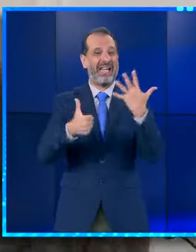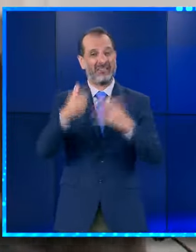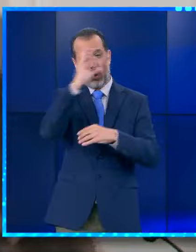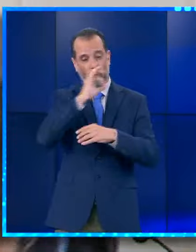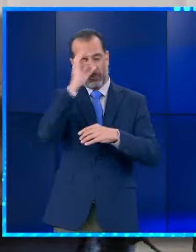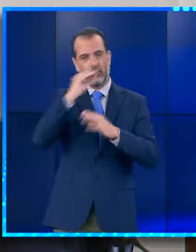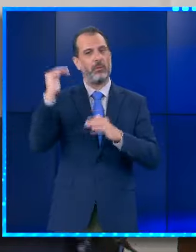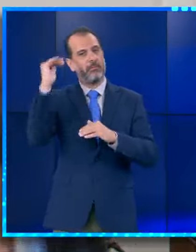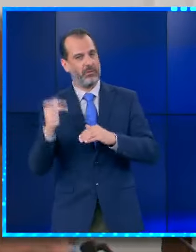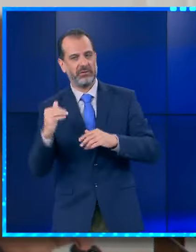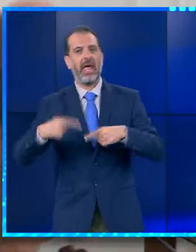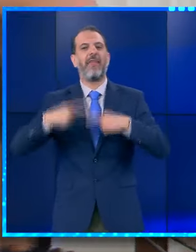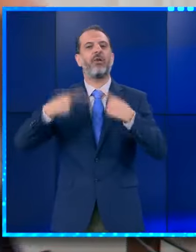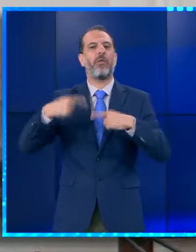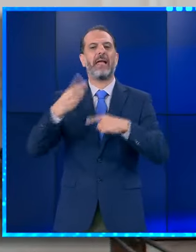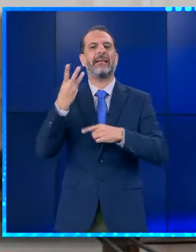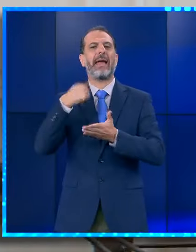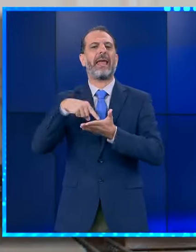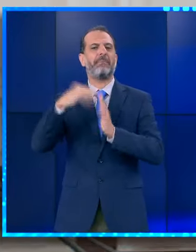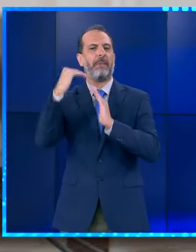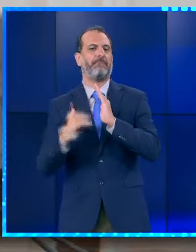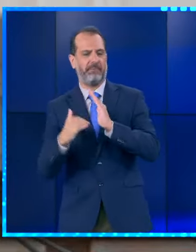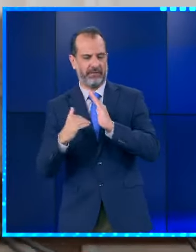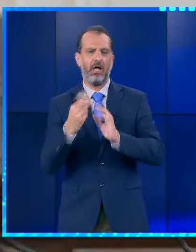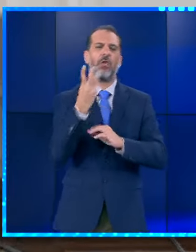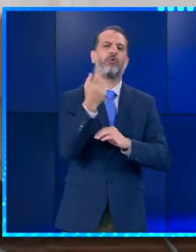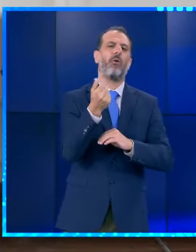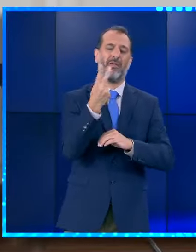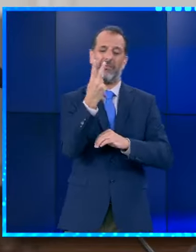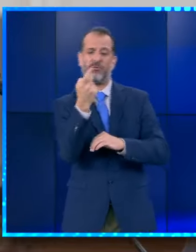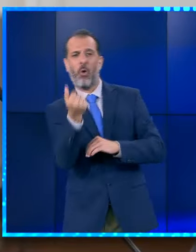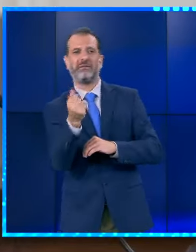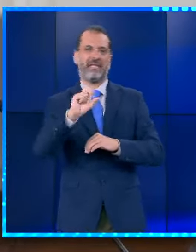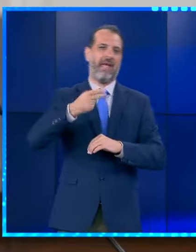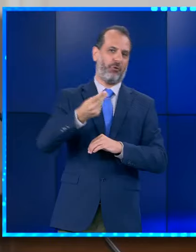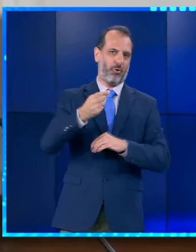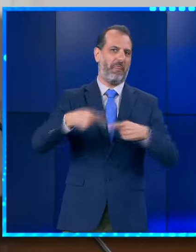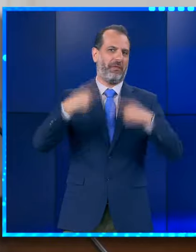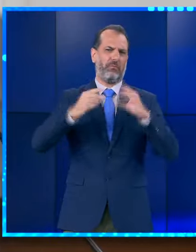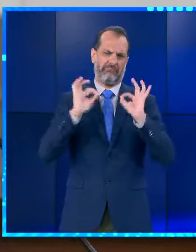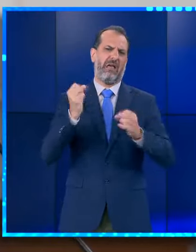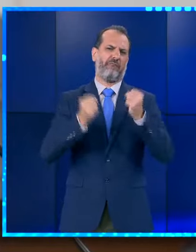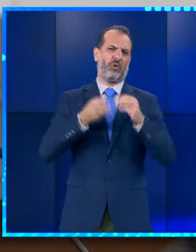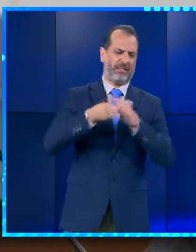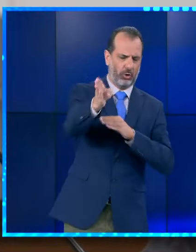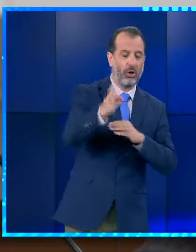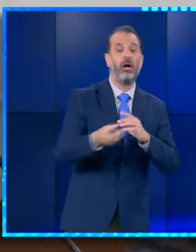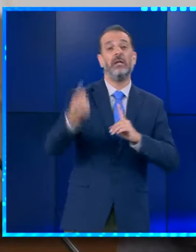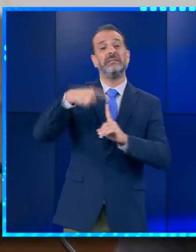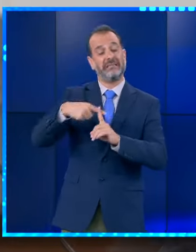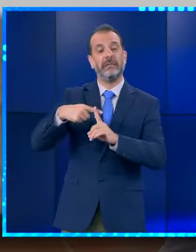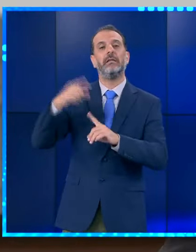κατά 30 λεπτά τα διόδια στην Αττική Οδό και θα διαμορφώνονται πλέον στα 2,5 ευρώ. Ο Κυριάκος Μητσοτάκης είπε ακόμα ότι ο πόλεμος κατά